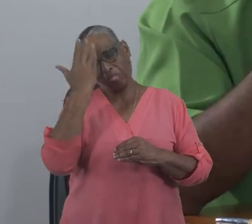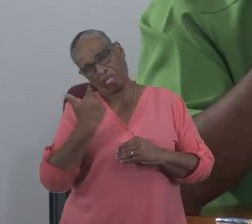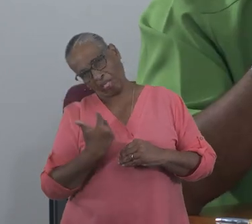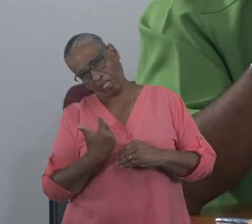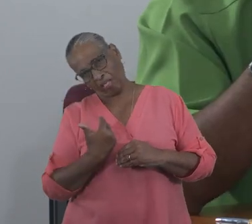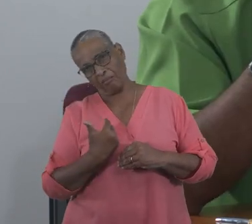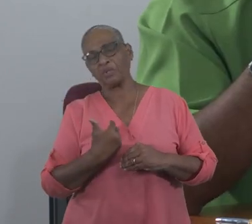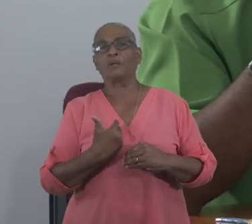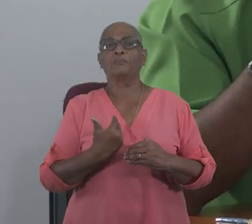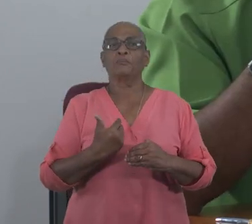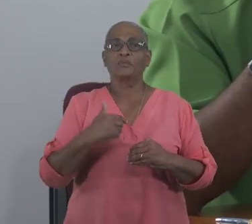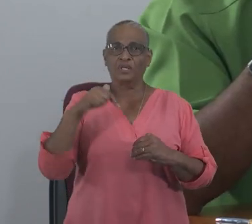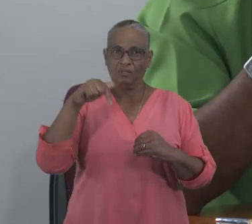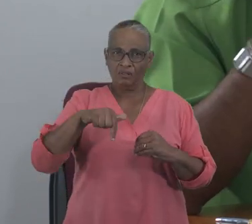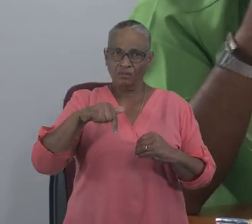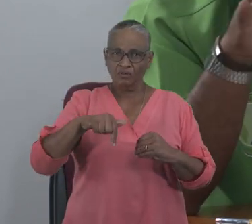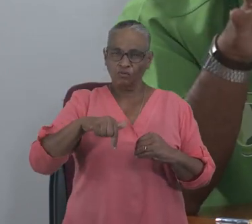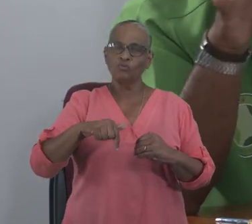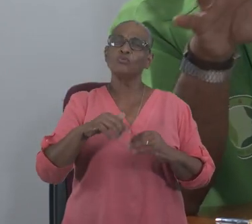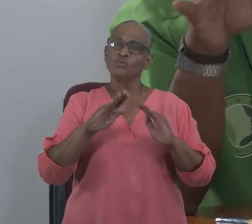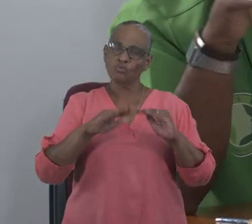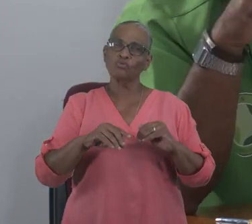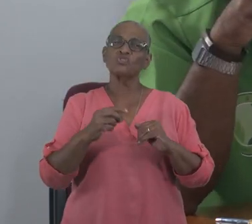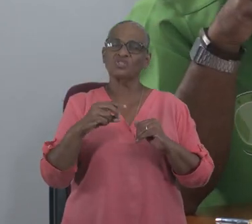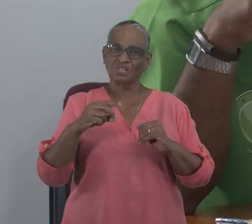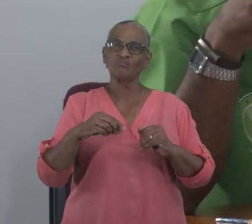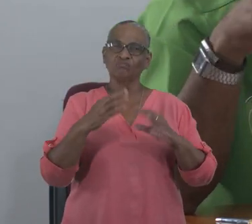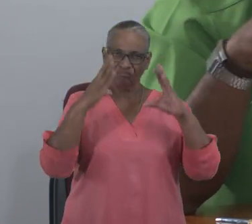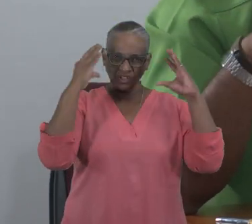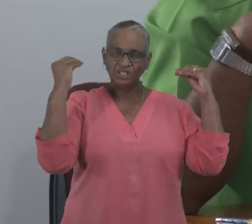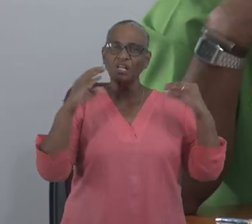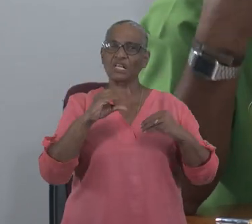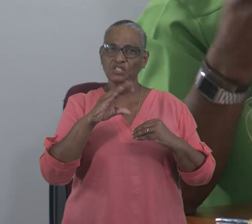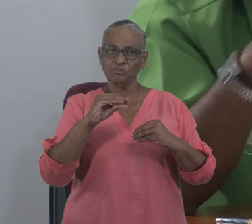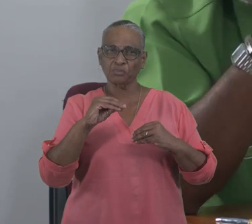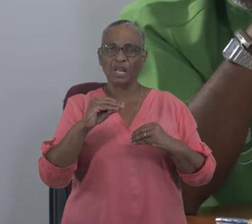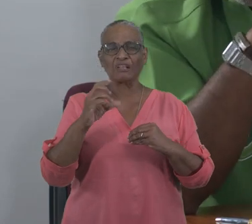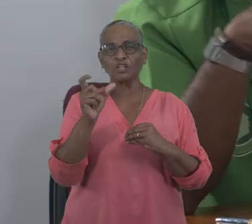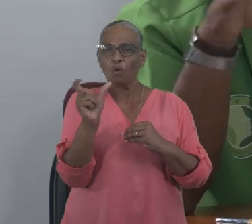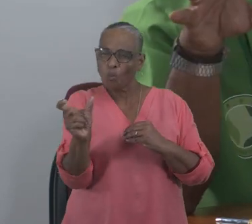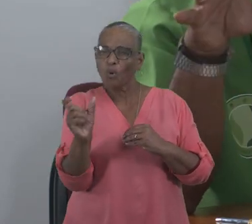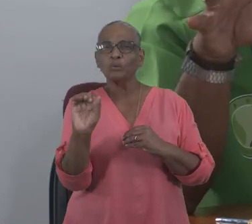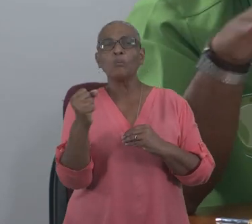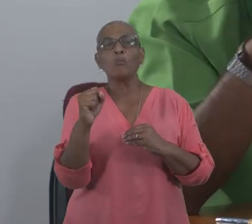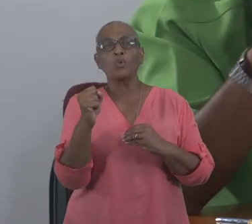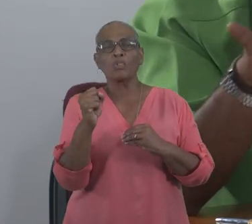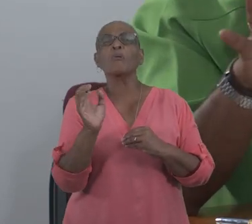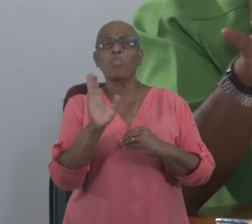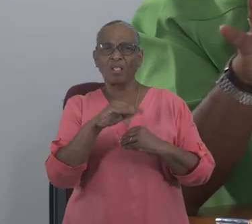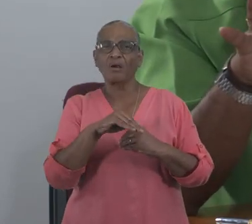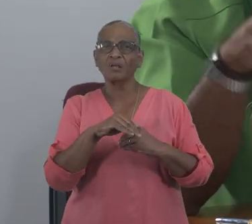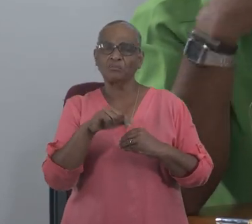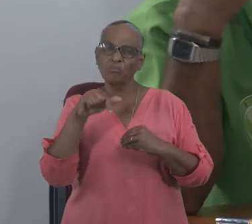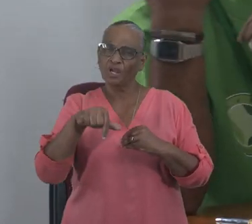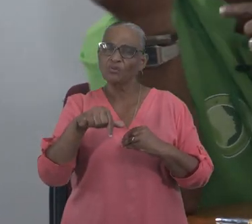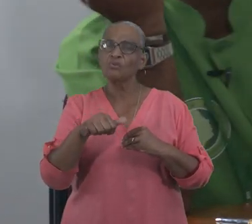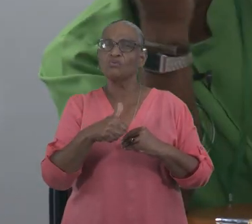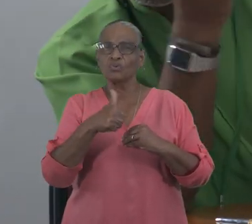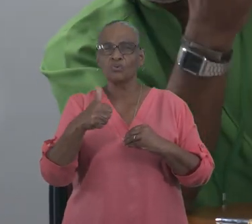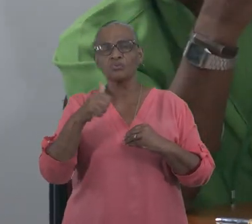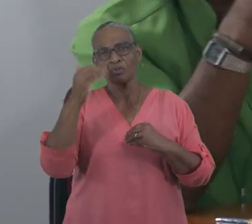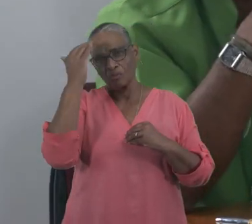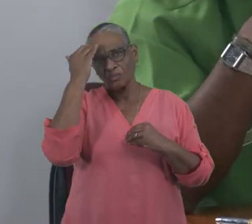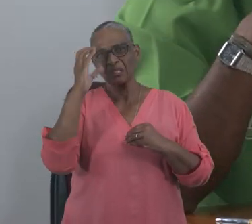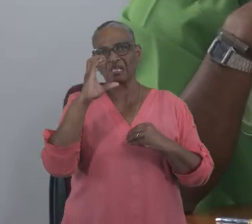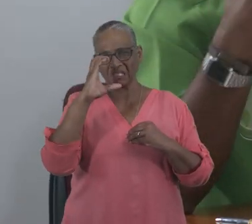uit. Wat hoor je op rustig Nederlands? Want CVA betekent cerebrovasculair accident. Dus aan dat ook al liep. Maar moet dat eens op